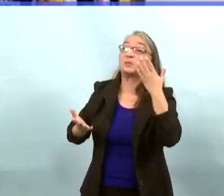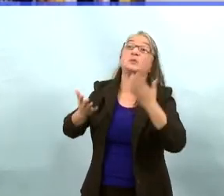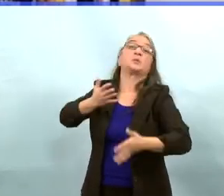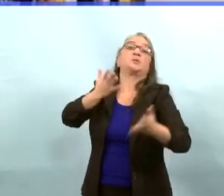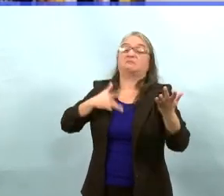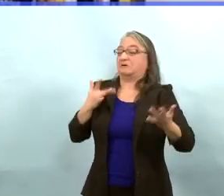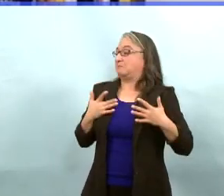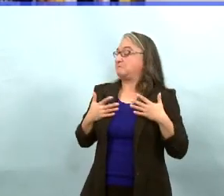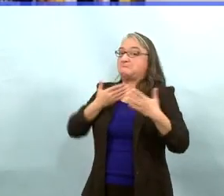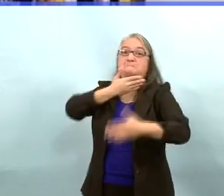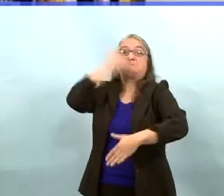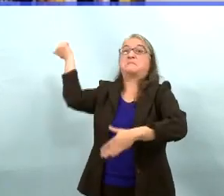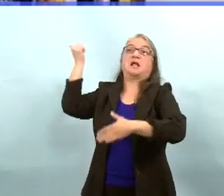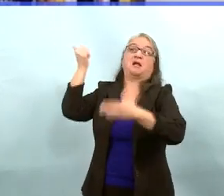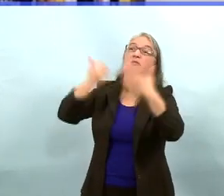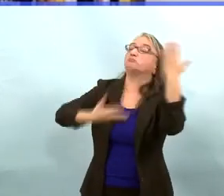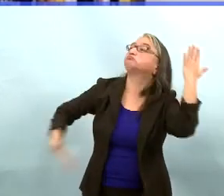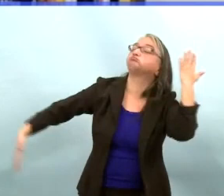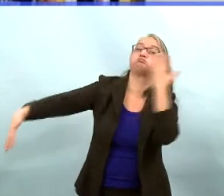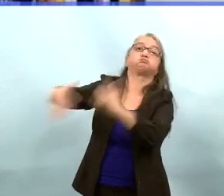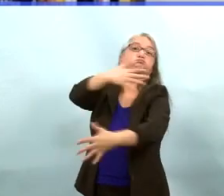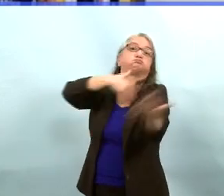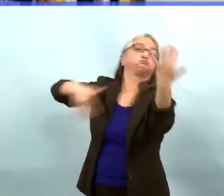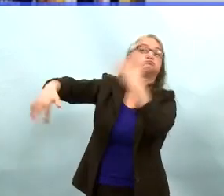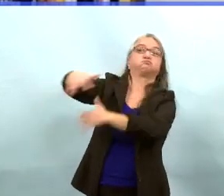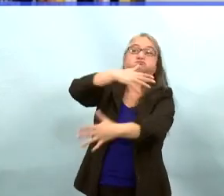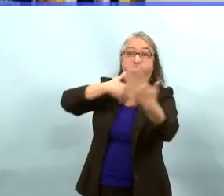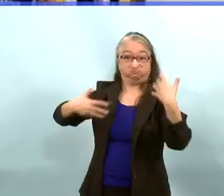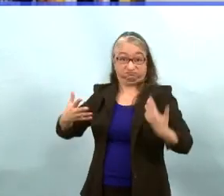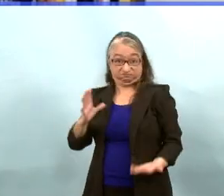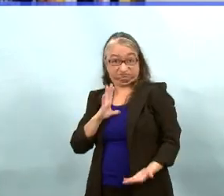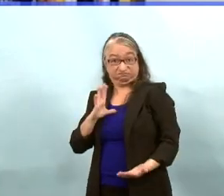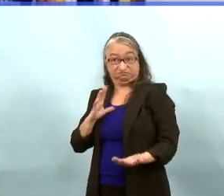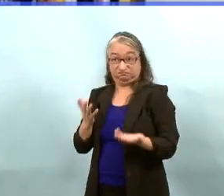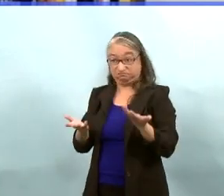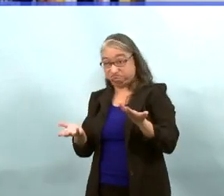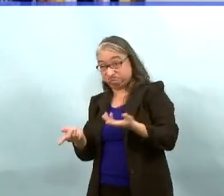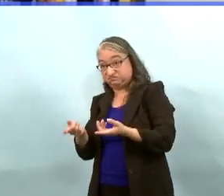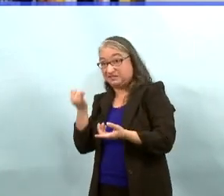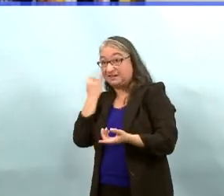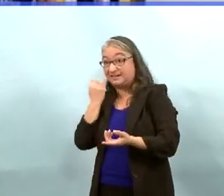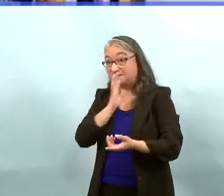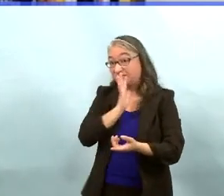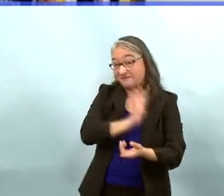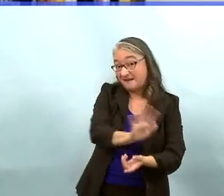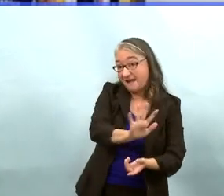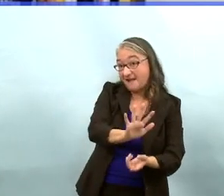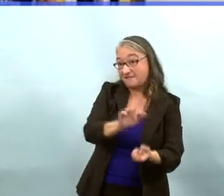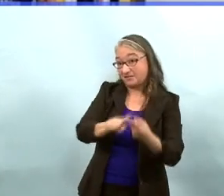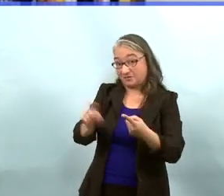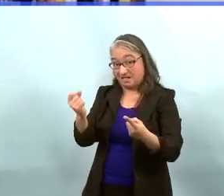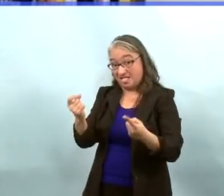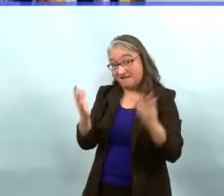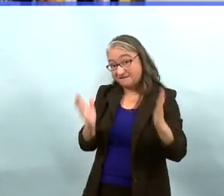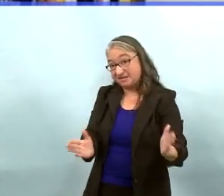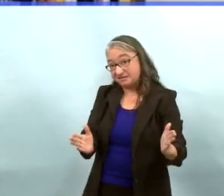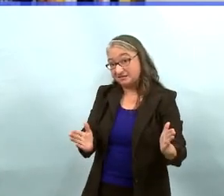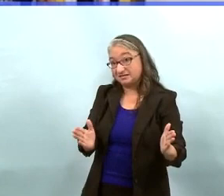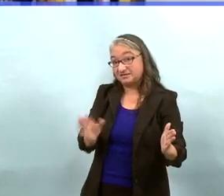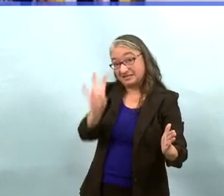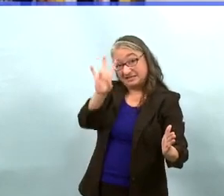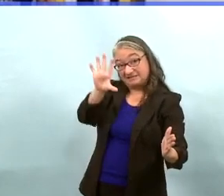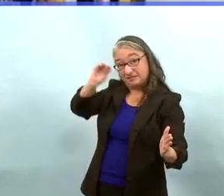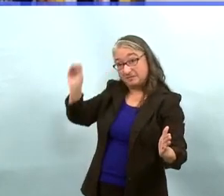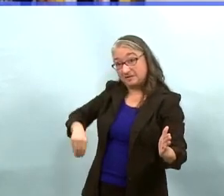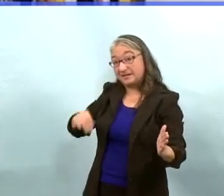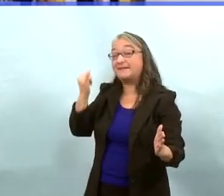de Manitobains généralement être vaccinés. Est-ce que vous pensez qu'on se rapproche de l'immunité de groupe si on a 75% des enfants